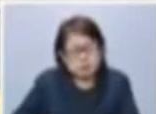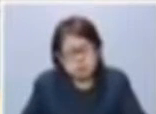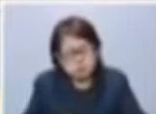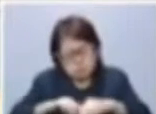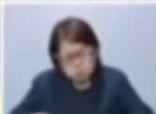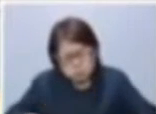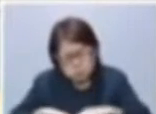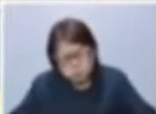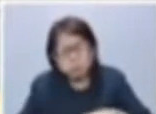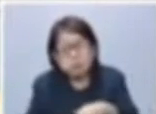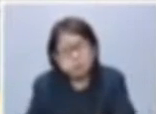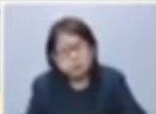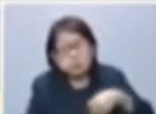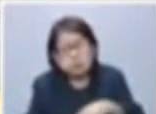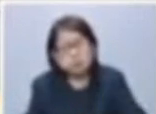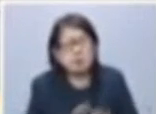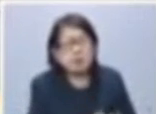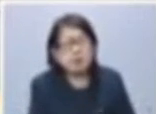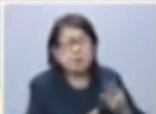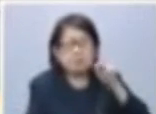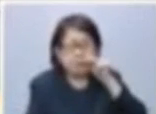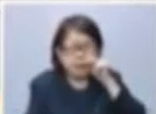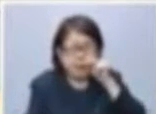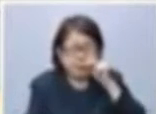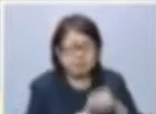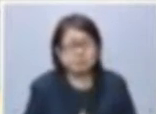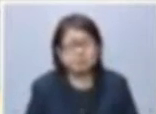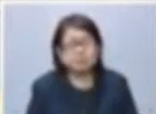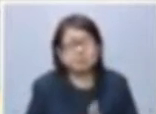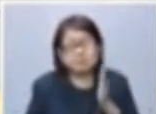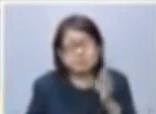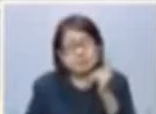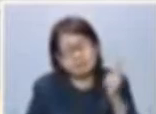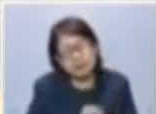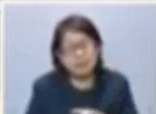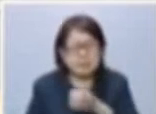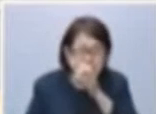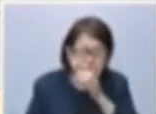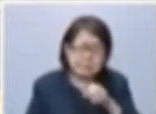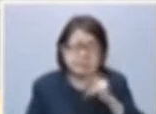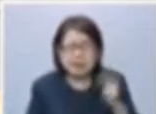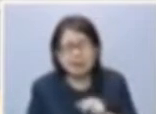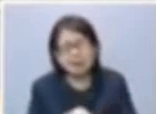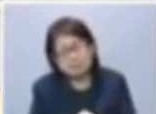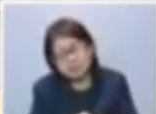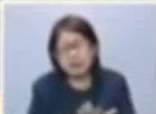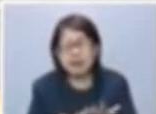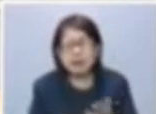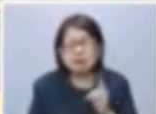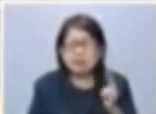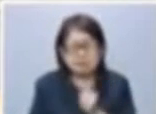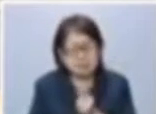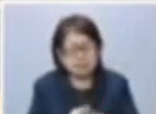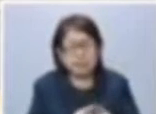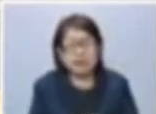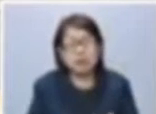อะไรต่างๆเพื่อทำให้เขามีน้ำที่จะใช้อุปโภคบริโภคหรือแม้แต่บางพื้นที่อย่างเช่น